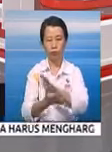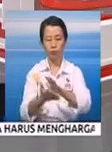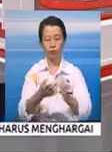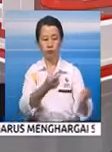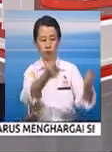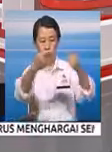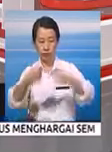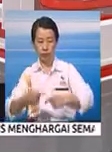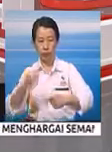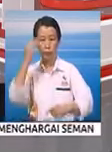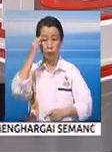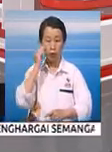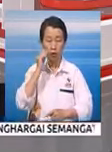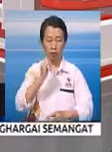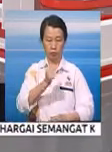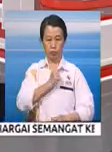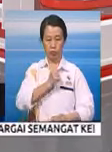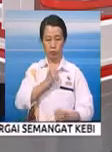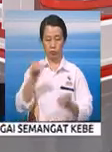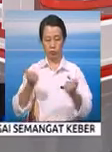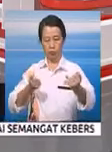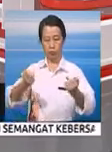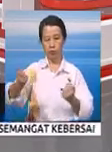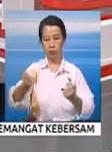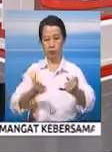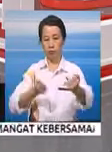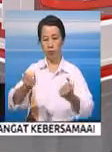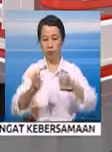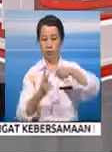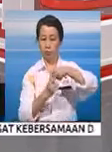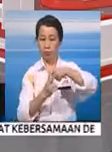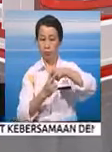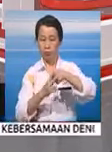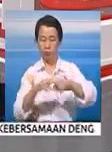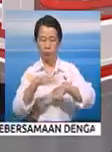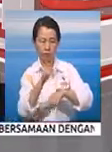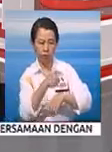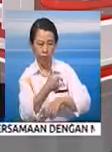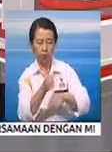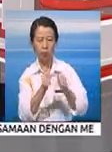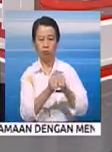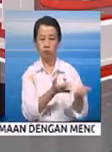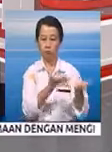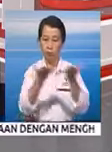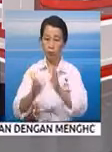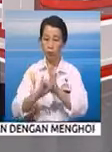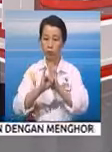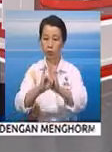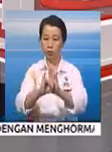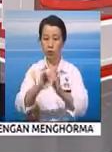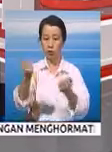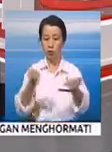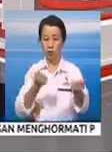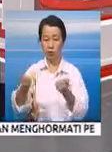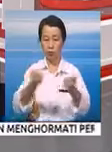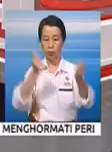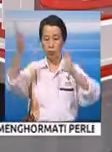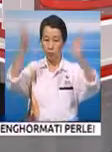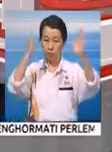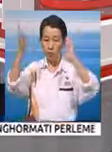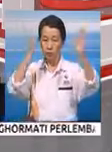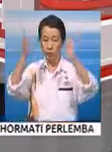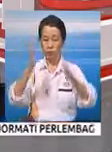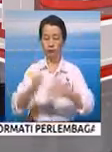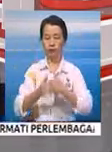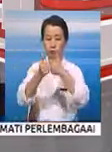Mahathir Mohamad dengan memandu sendiri Proton Saga memberi lebih makna dengan pembawaan imej automobil jenama negara.